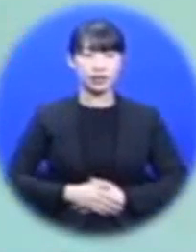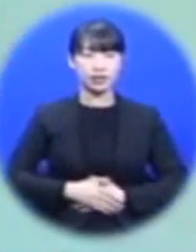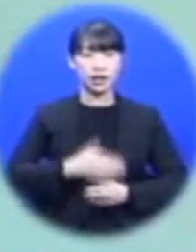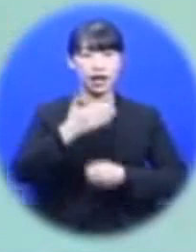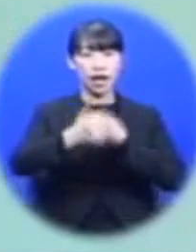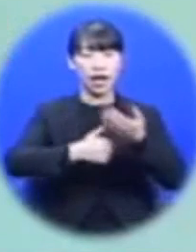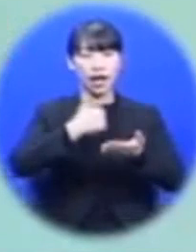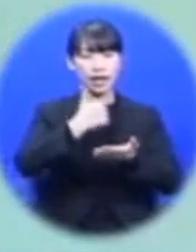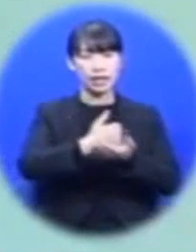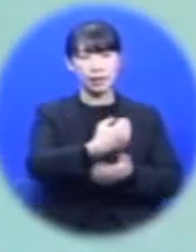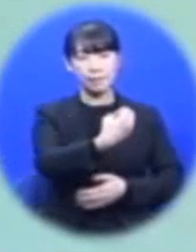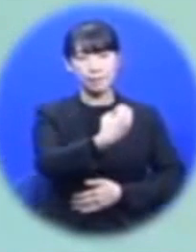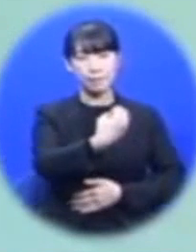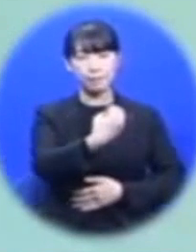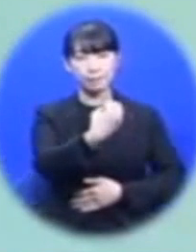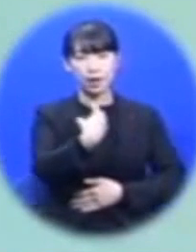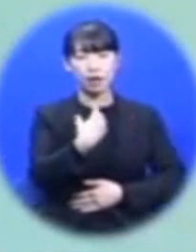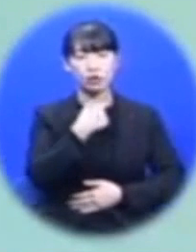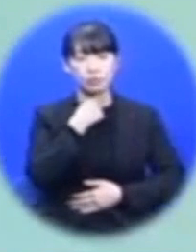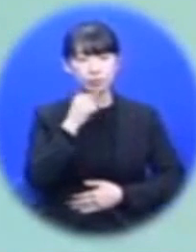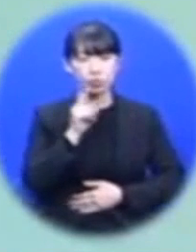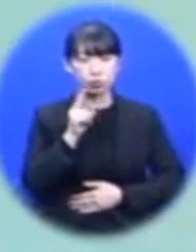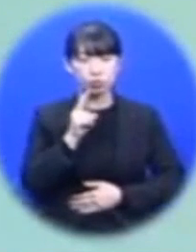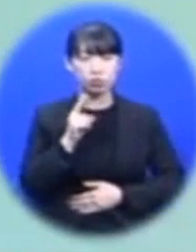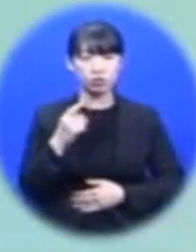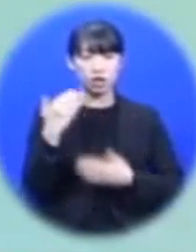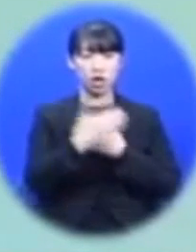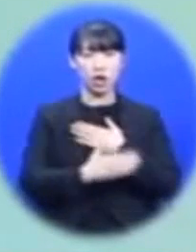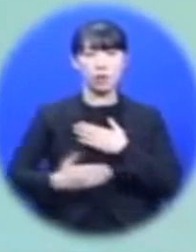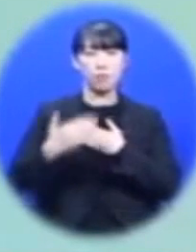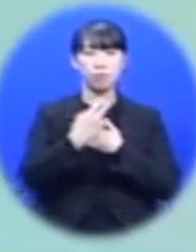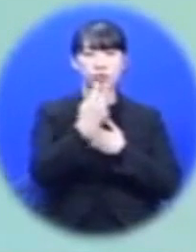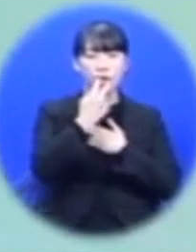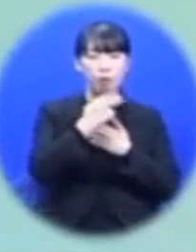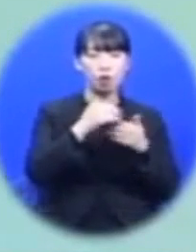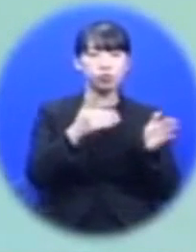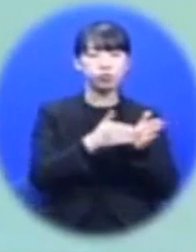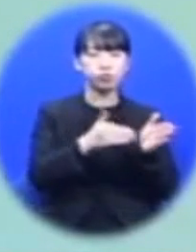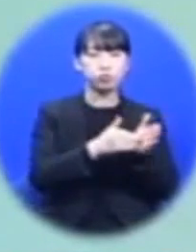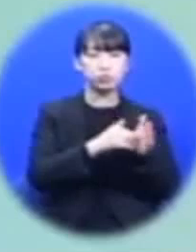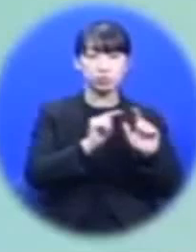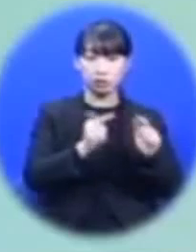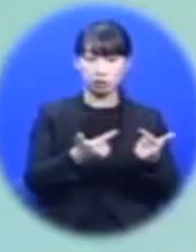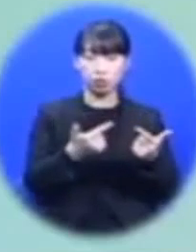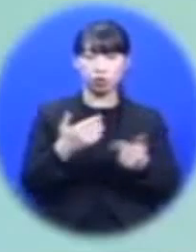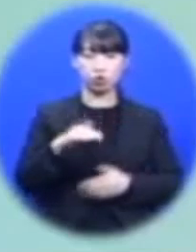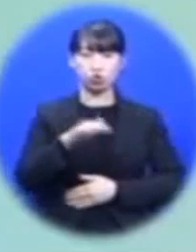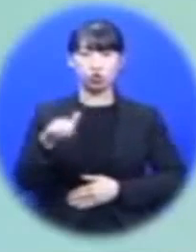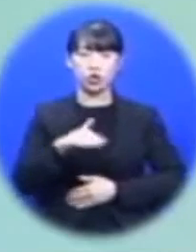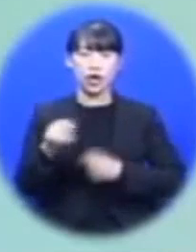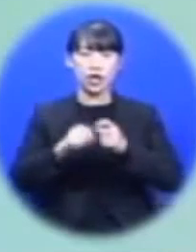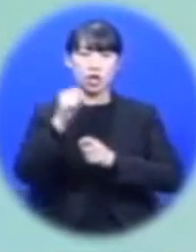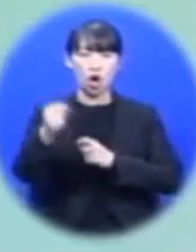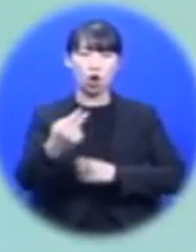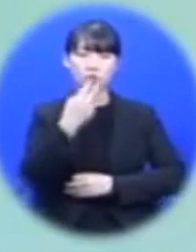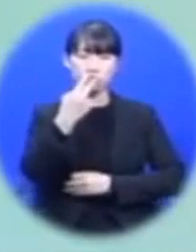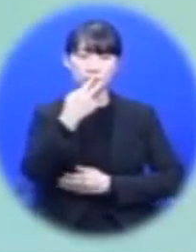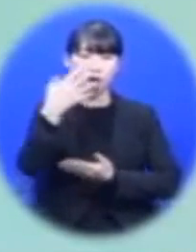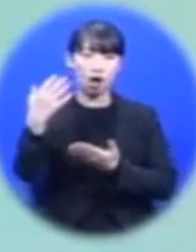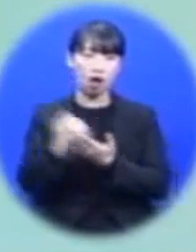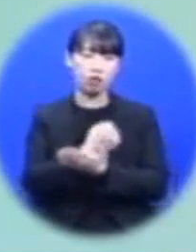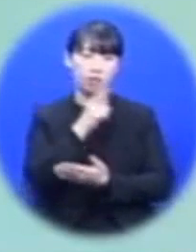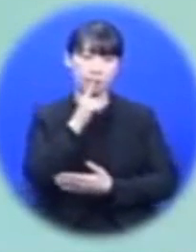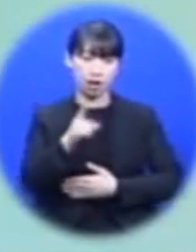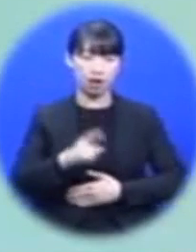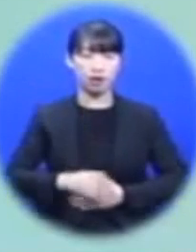말씀하고 싶으신 절대로 육신의 생명이 전부가 우리에게는 영원한 생명이 영생이 있다는